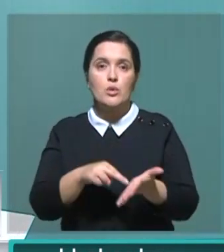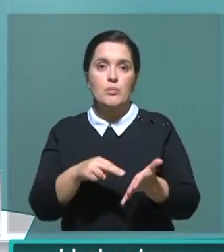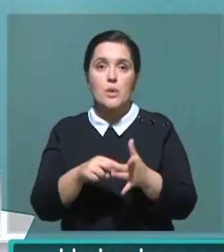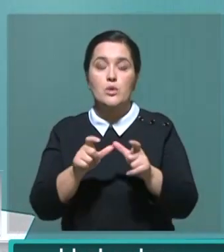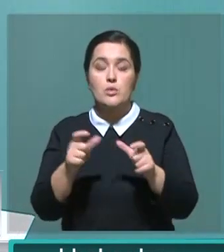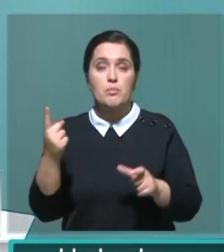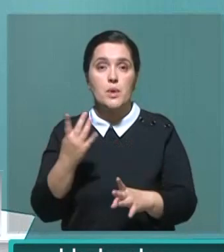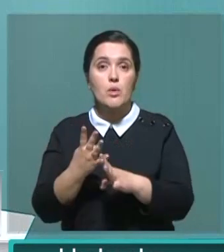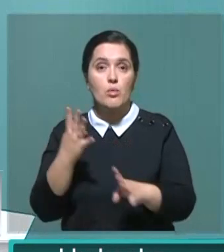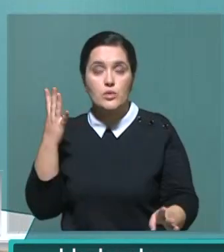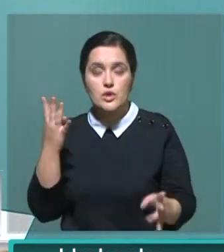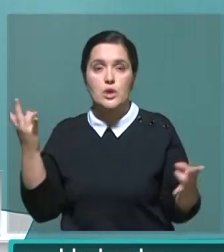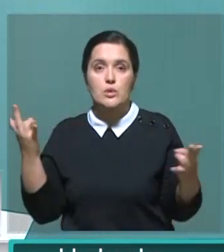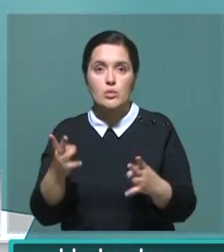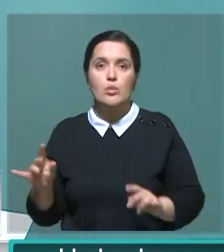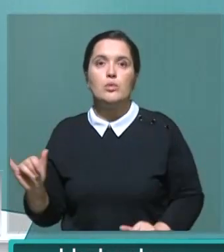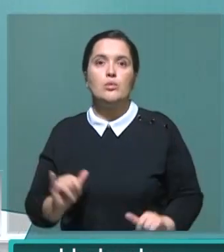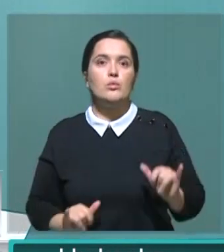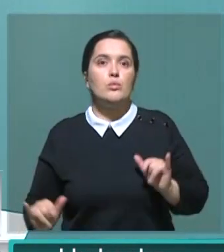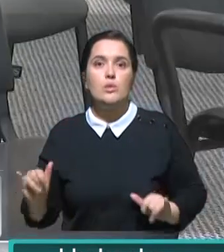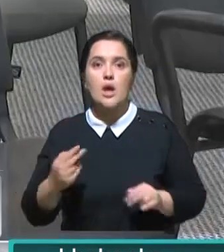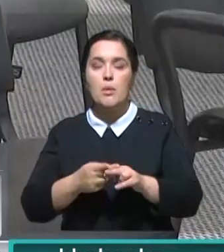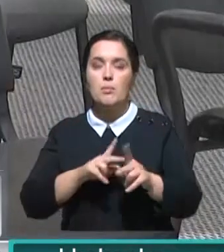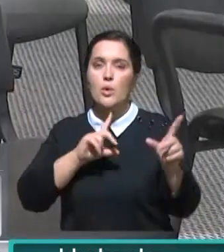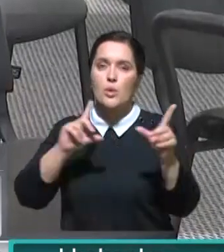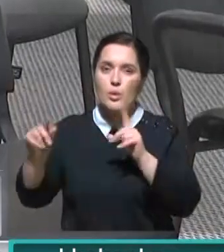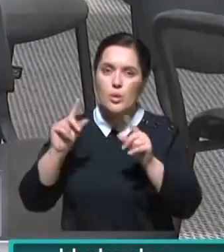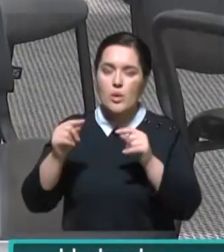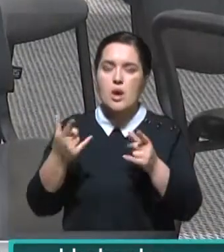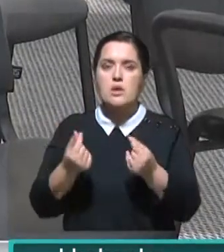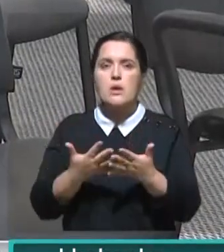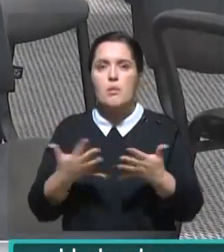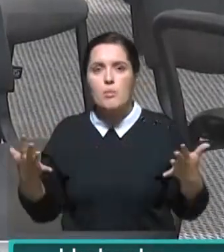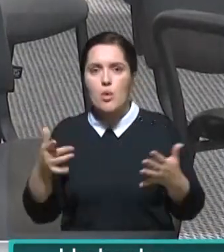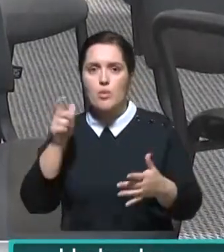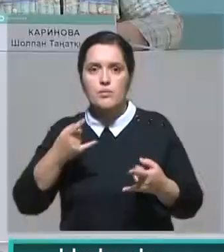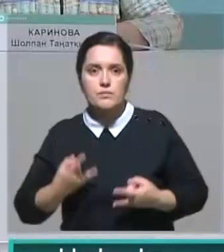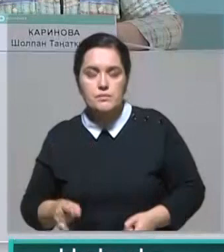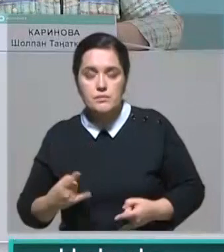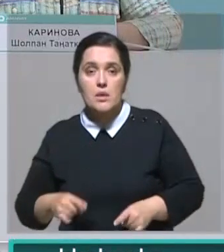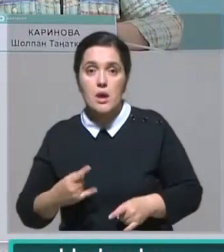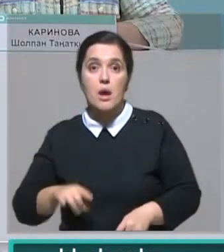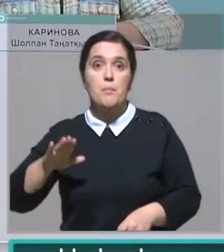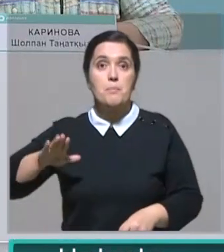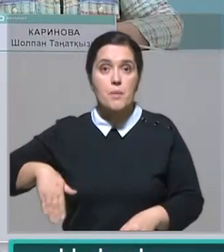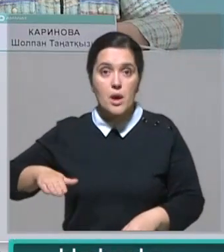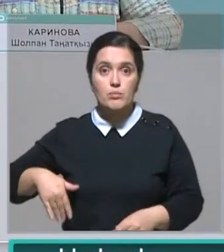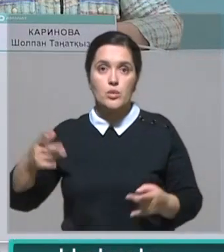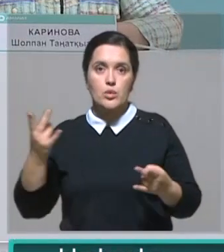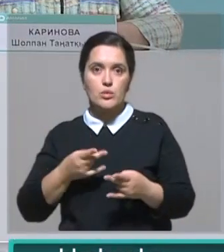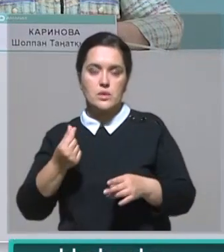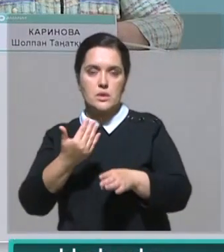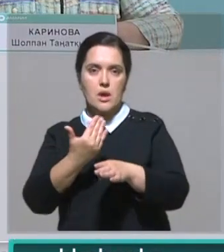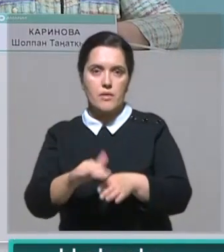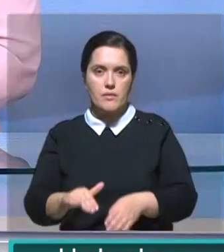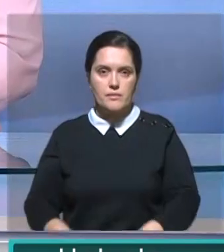в первую очередь учитывать, куда идет миграция и где наибольший демографический рост, и только потом выделять средства.